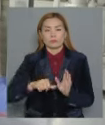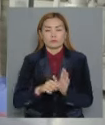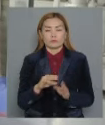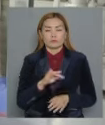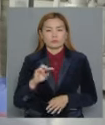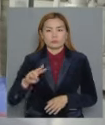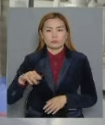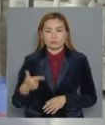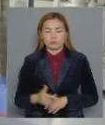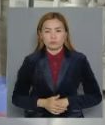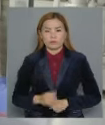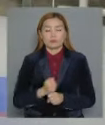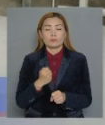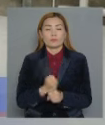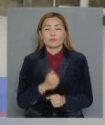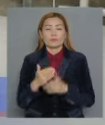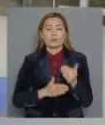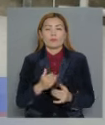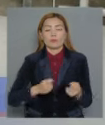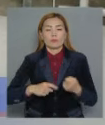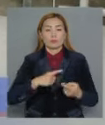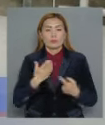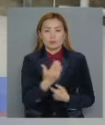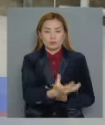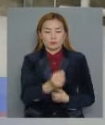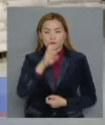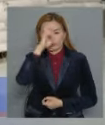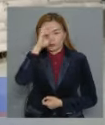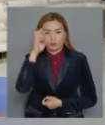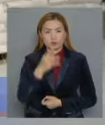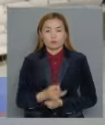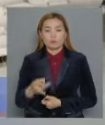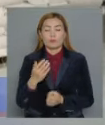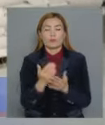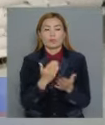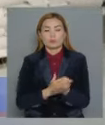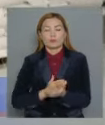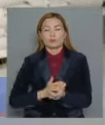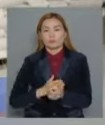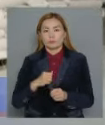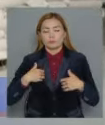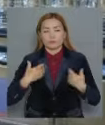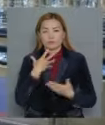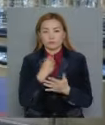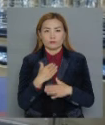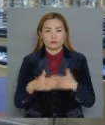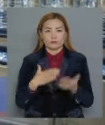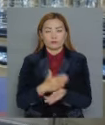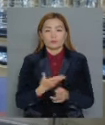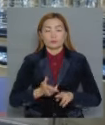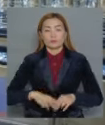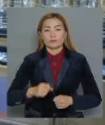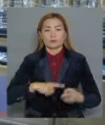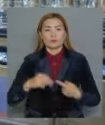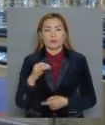триллион теңгені құрайды. Өнімділіктің өсуіне кәсіпкерлердің және мемлекеттік өңірлік бағдарламалардың өз септігі тиюде. Соның бірі